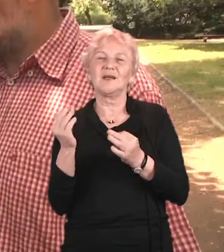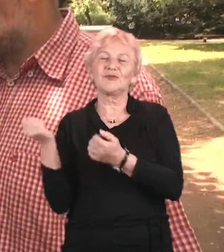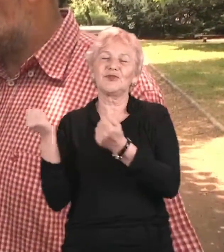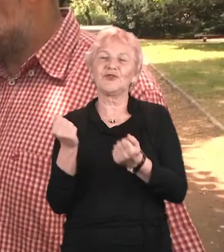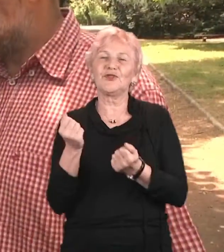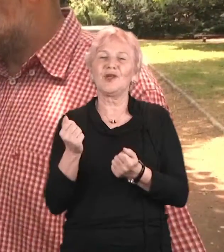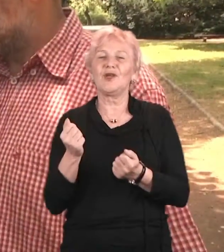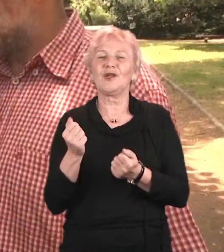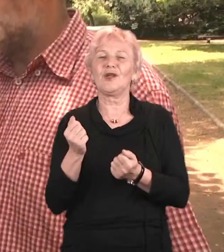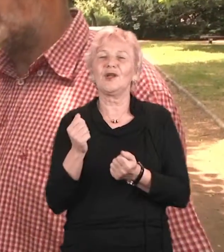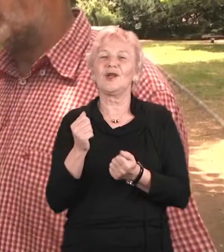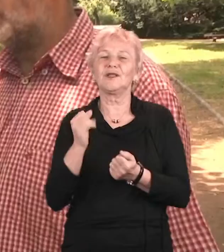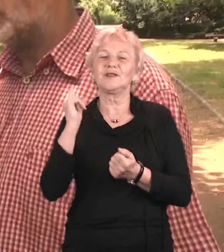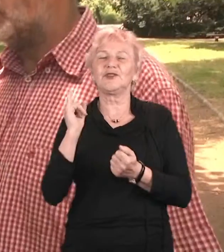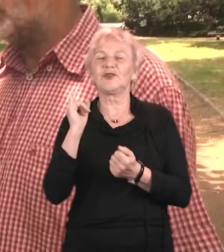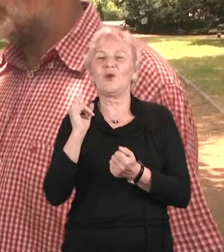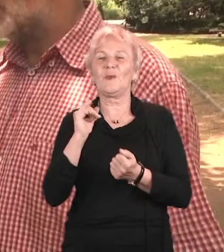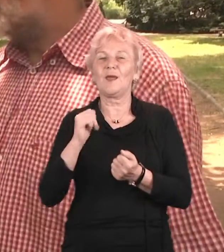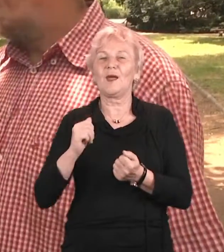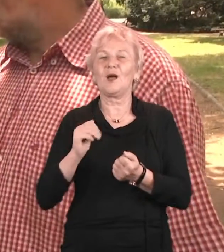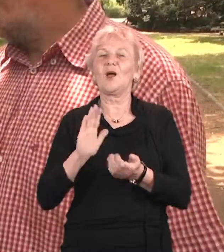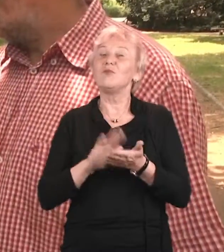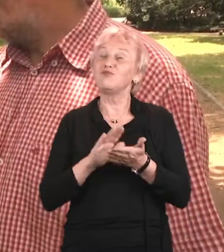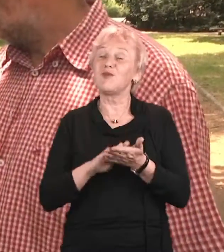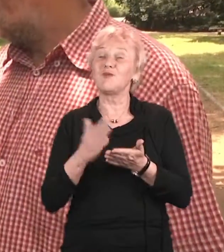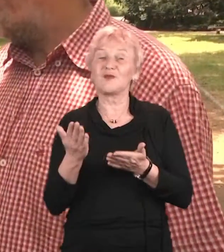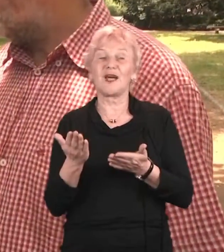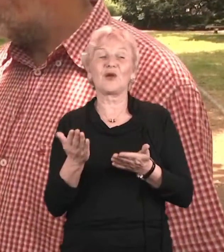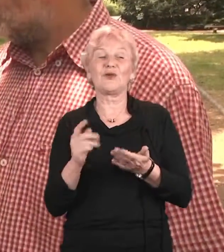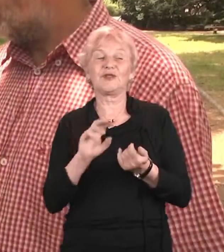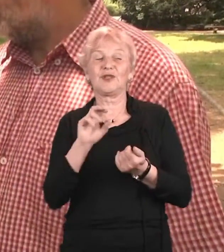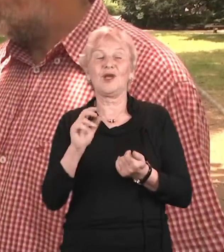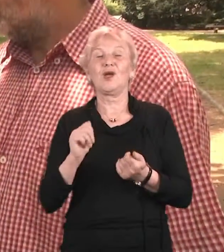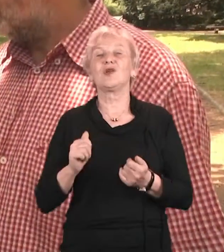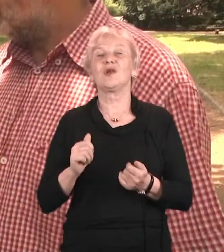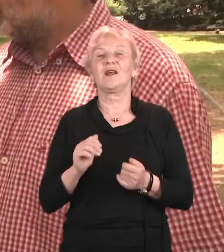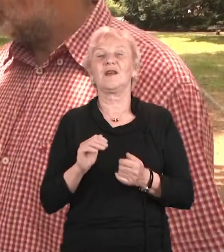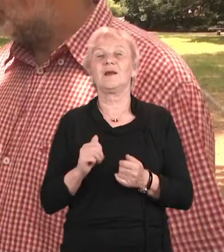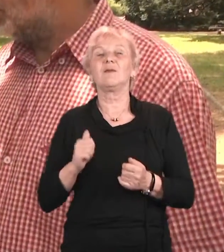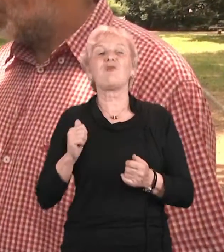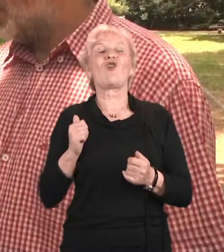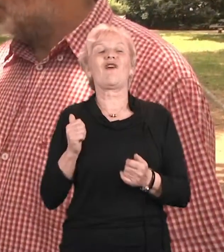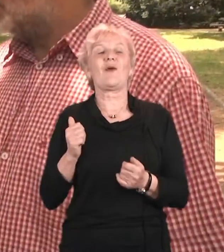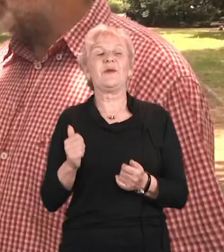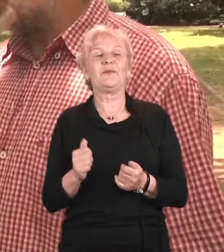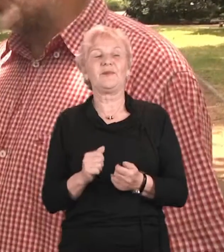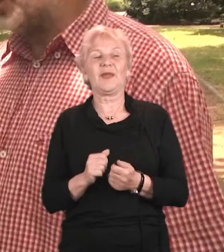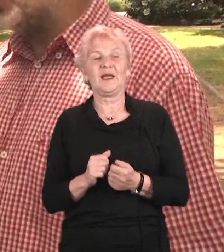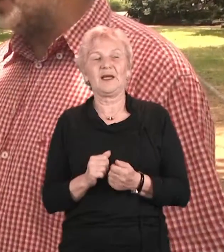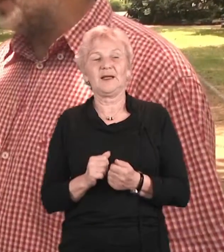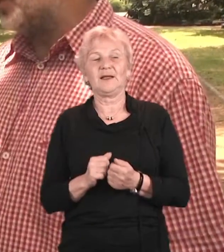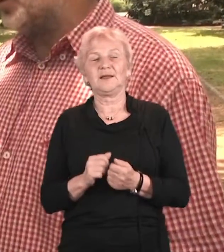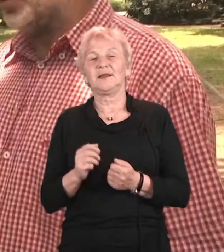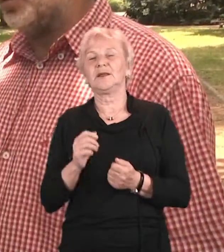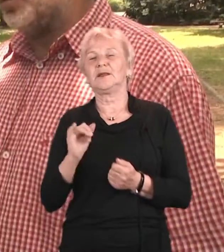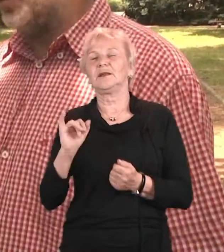układa. I on przynosi pochwały. No to jest wielka radość, sukces. Kiedyś usłyszałem